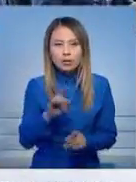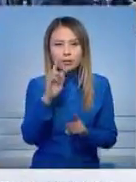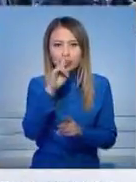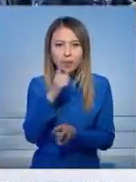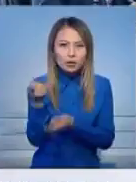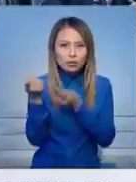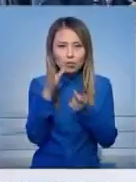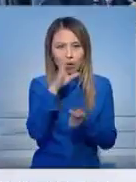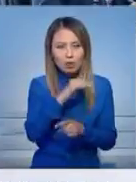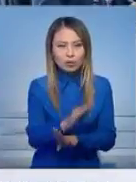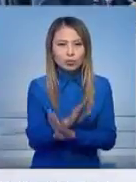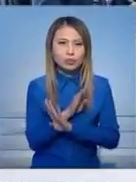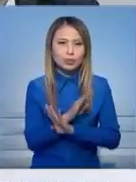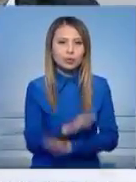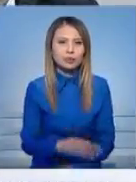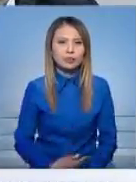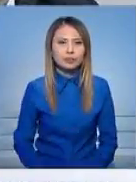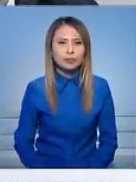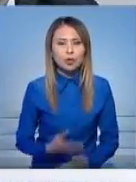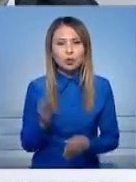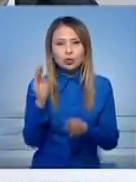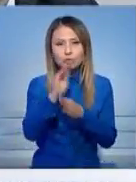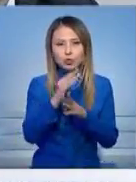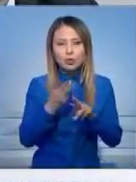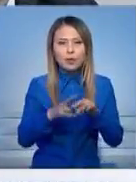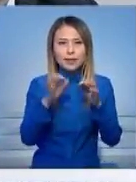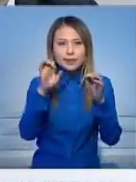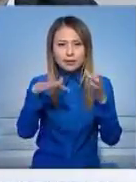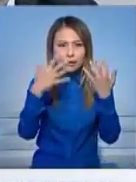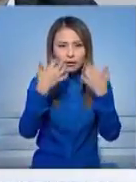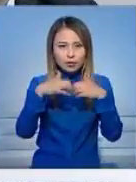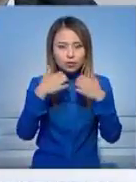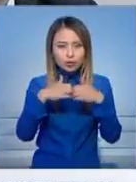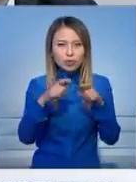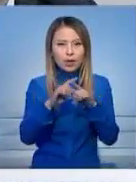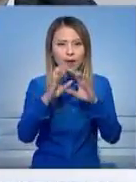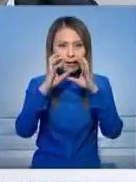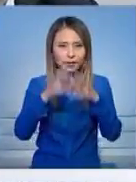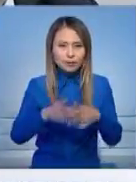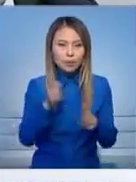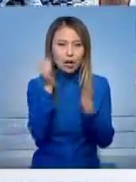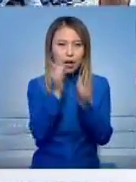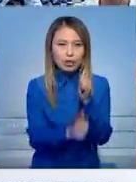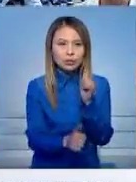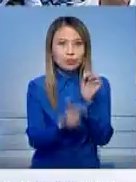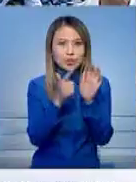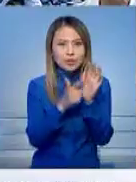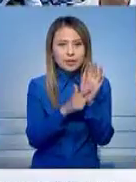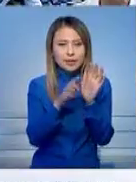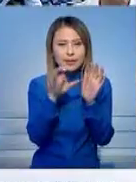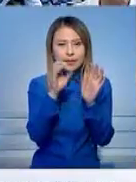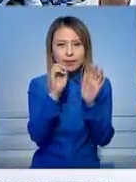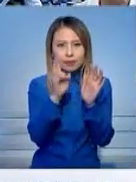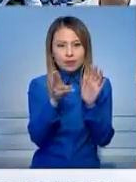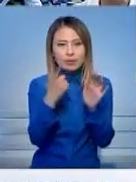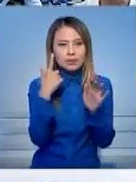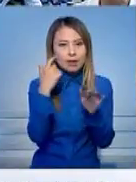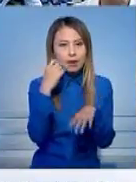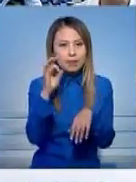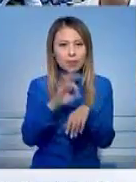жеткізілмеуі өлімге әкеп соғуы ықтимал. Оның үстіне статистикалық деректер бойынша әлемде әрбір 7 секунд сайын қант